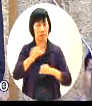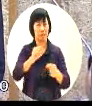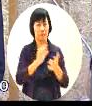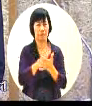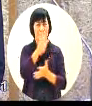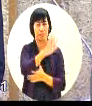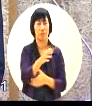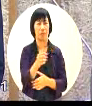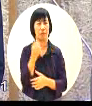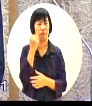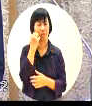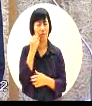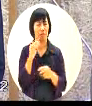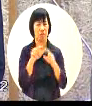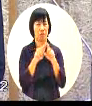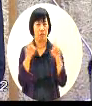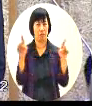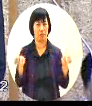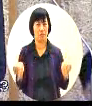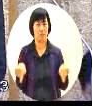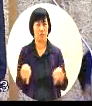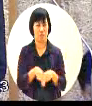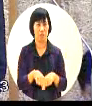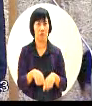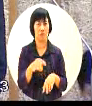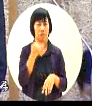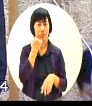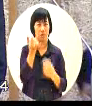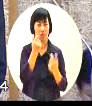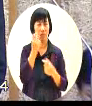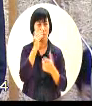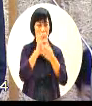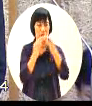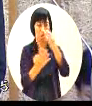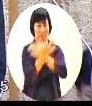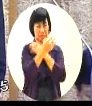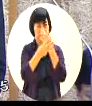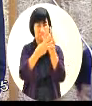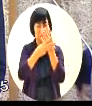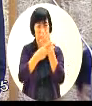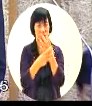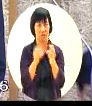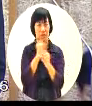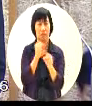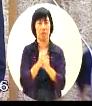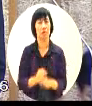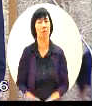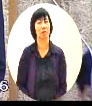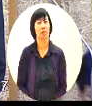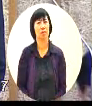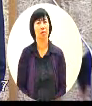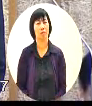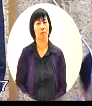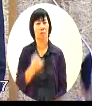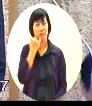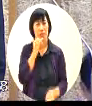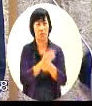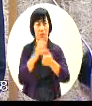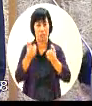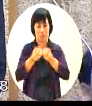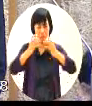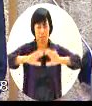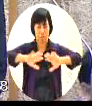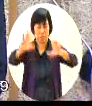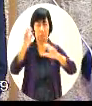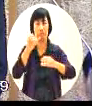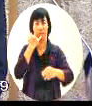即区啦吼，整个农业区，咱会当朝产业吼，一部分当然会当规划住宅来做发展吼，安尼